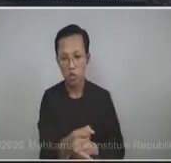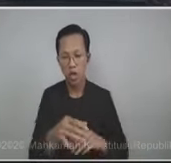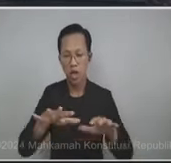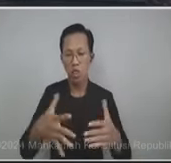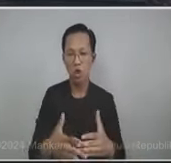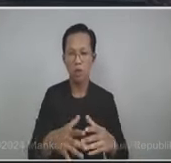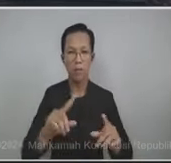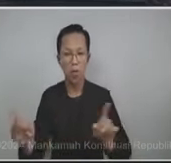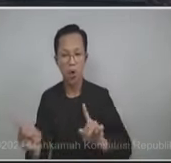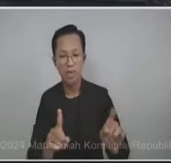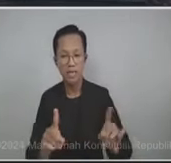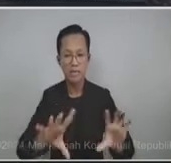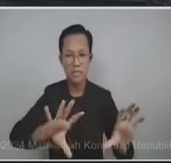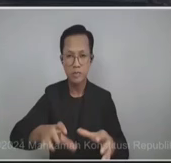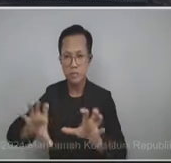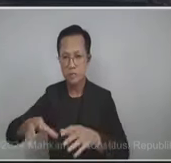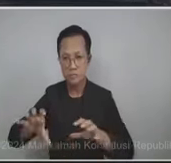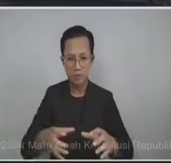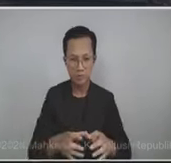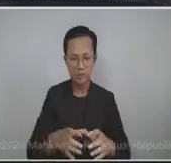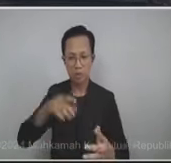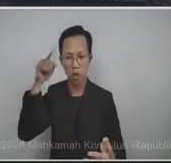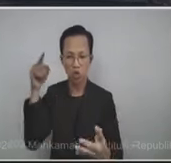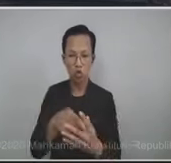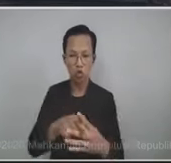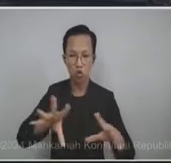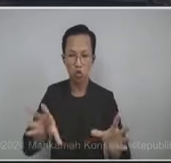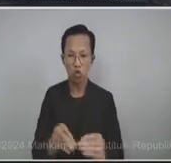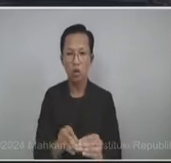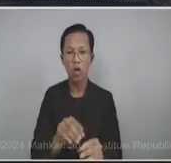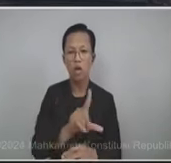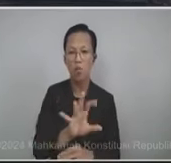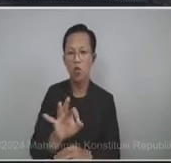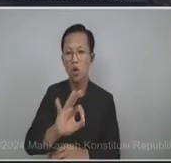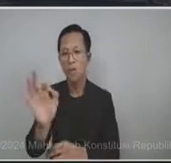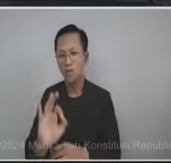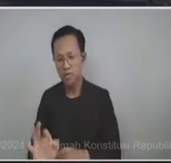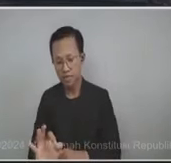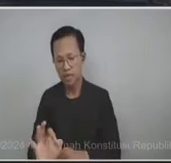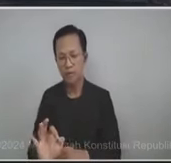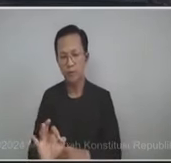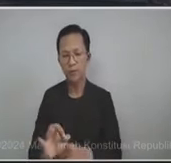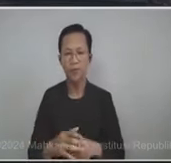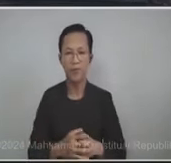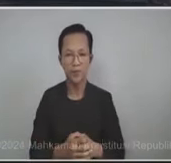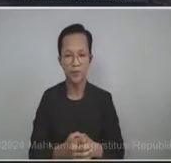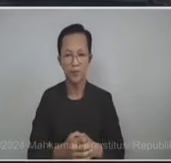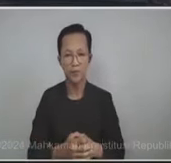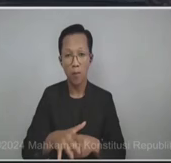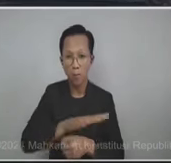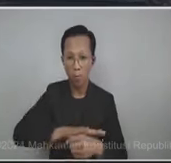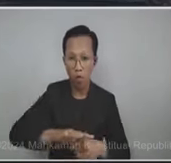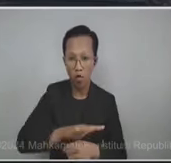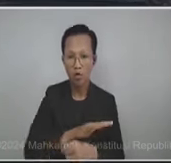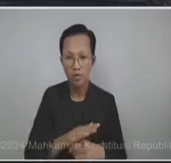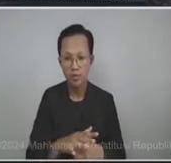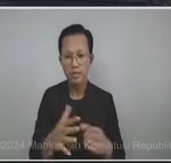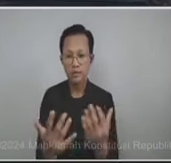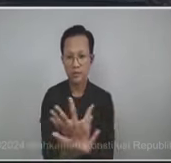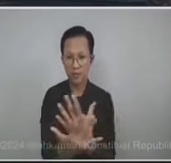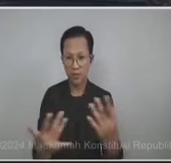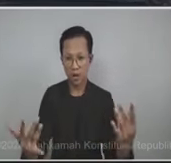politik peserta pemilu harus memperoleh suara S paling sedikit 10% di provinsi tersebut provinsi dengan jumlah penduduk yang termuat pada daftar